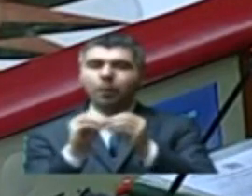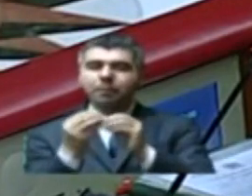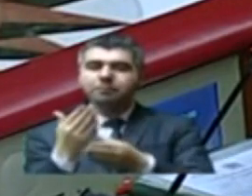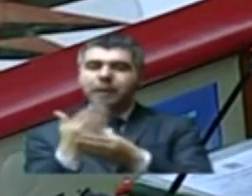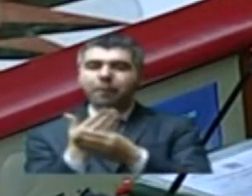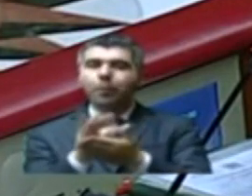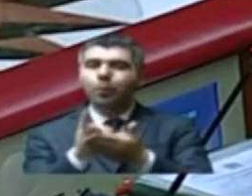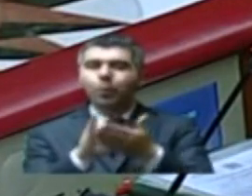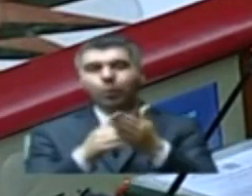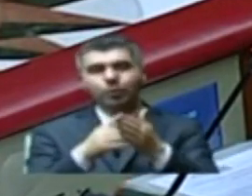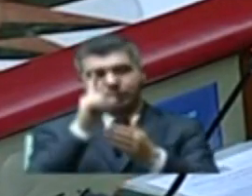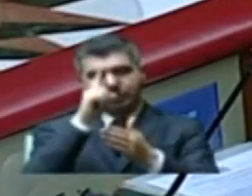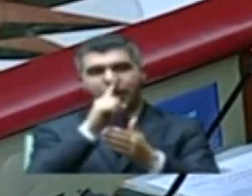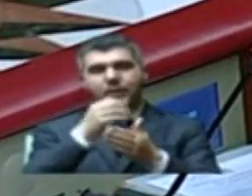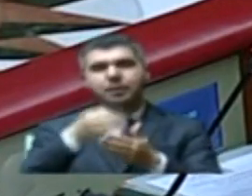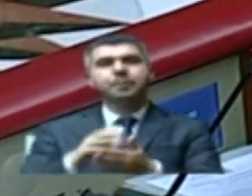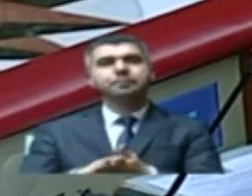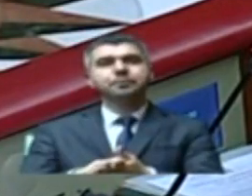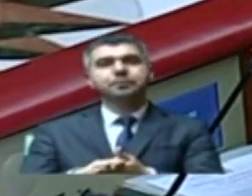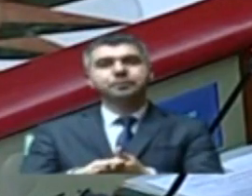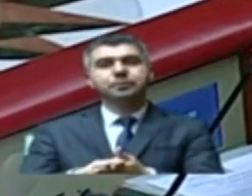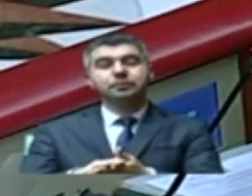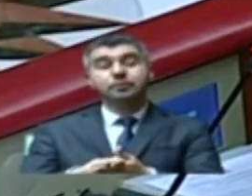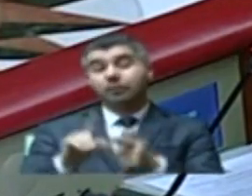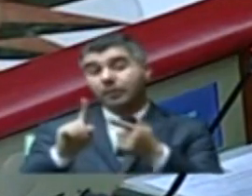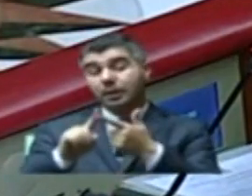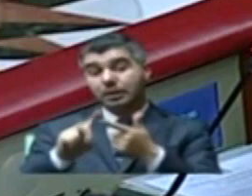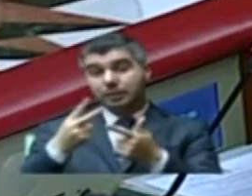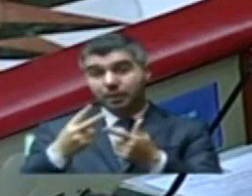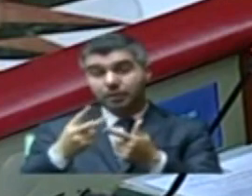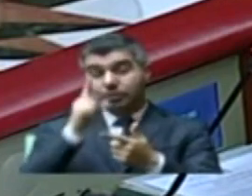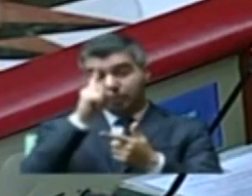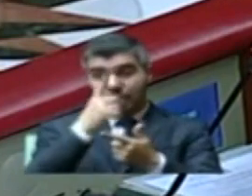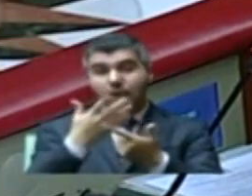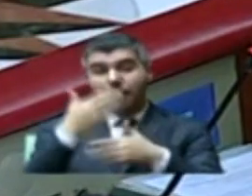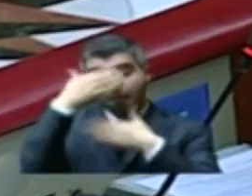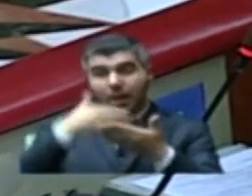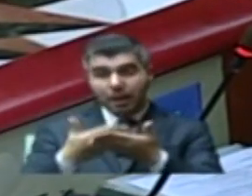على المستوى الوطني. هذا المسألة. المستوى التالي هو أن المغرب إن شاء الله